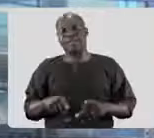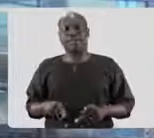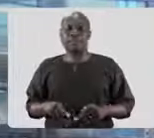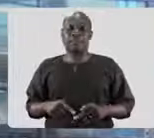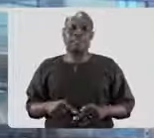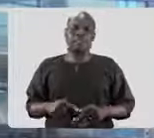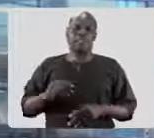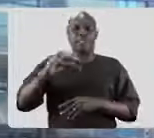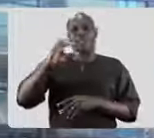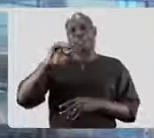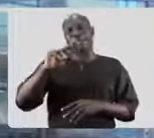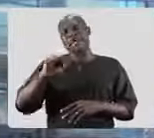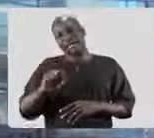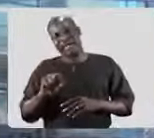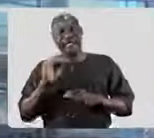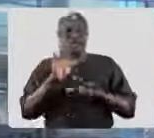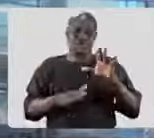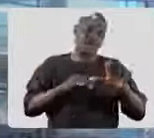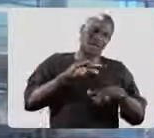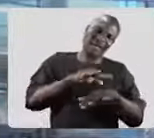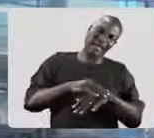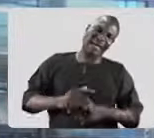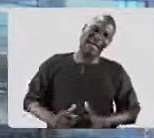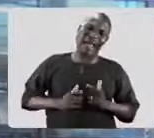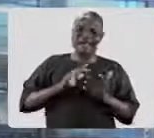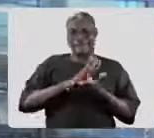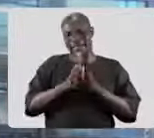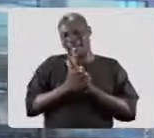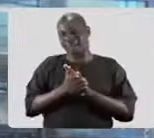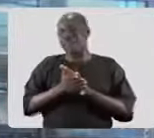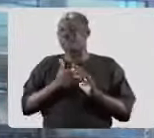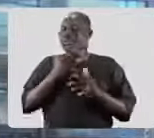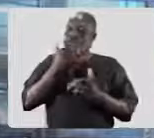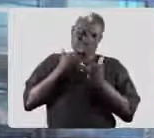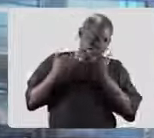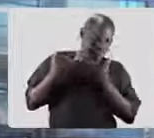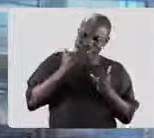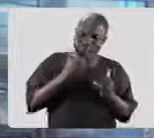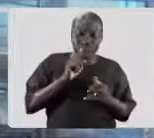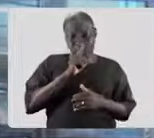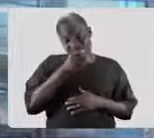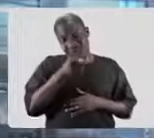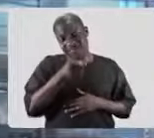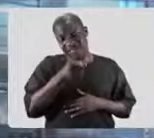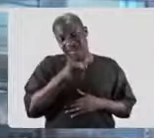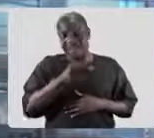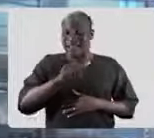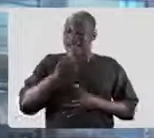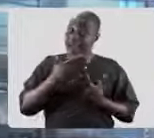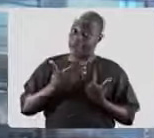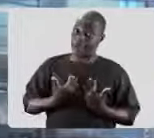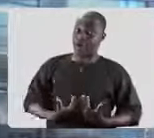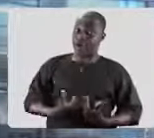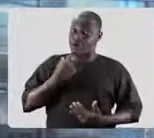Wane nam asasi so a na brabo eye basa basa basa basa basa. Na ya nukre. Unipa